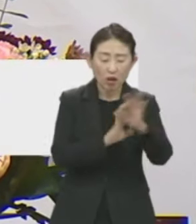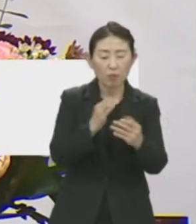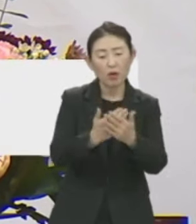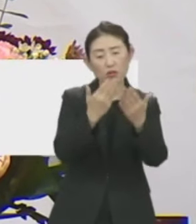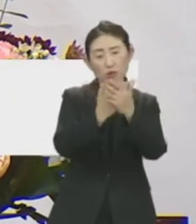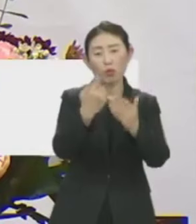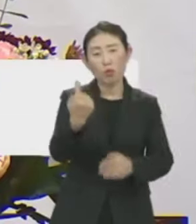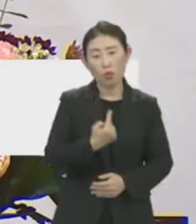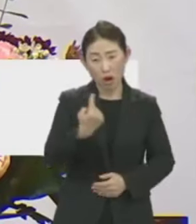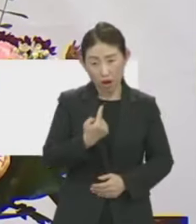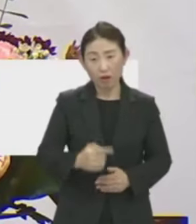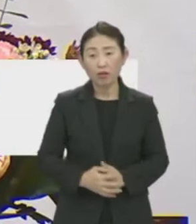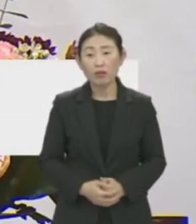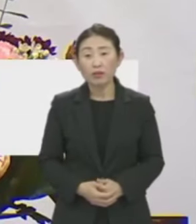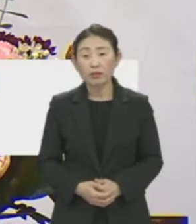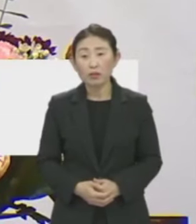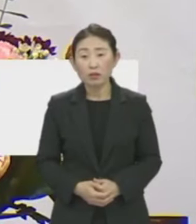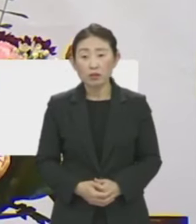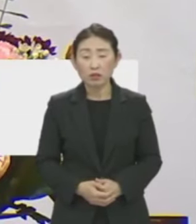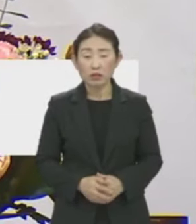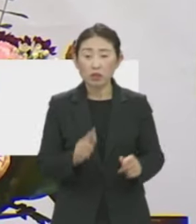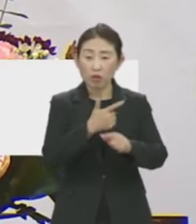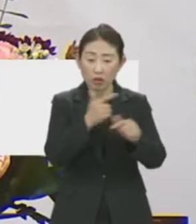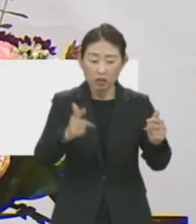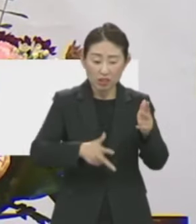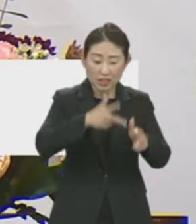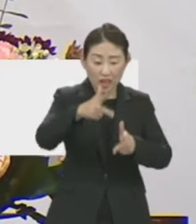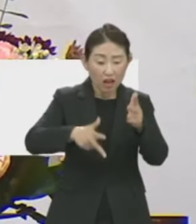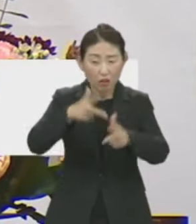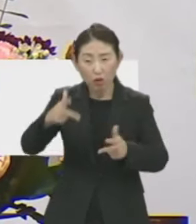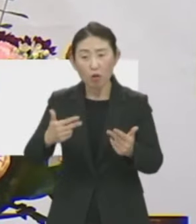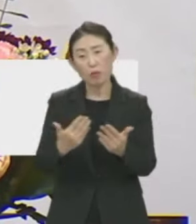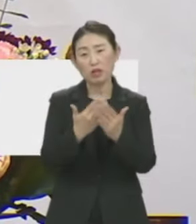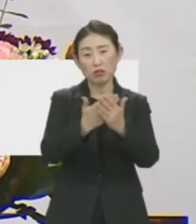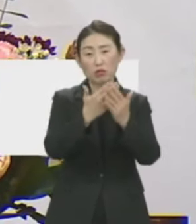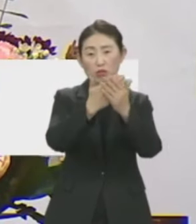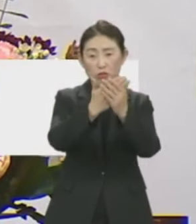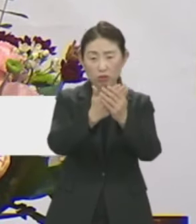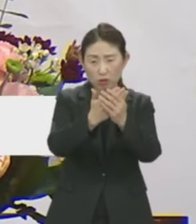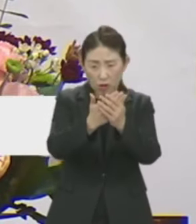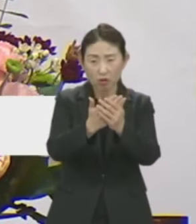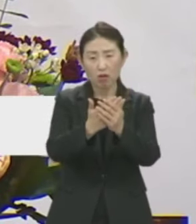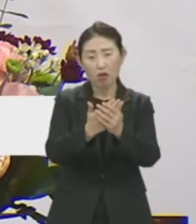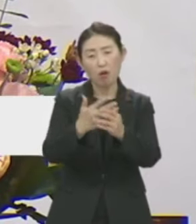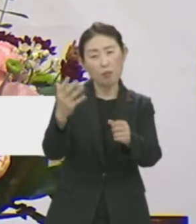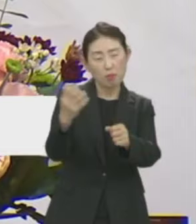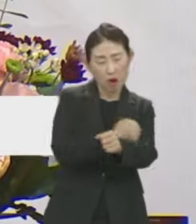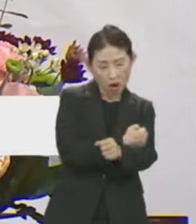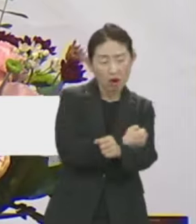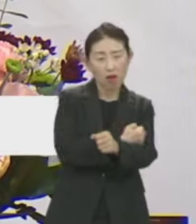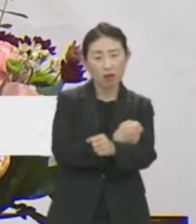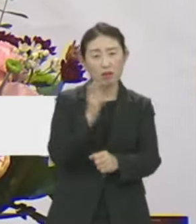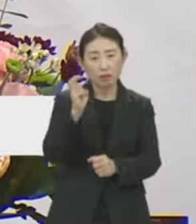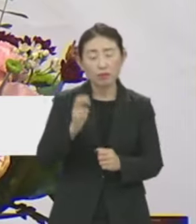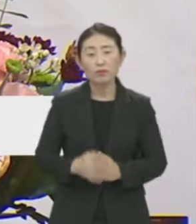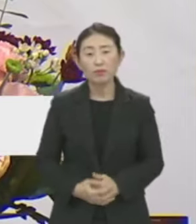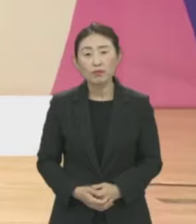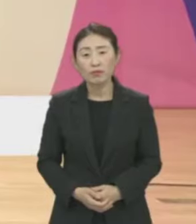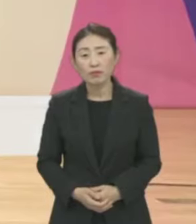것이고 충남 대전만도 현재 여러 가지 산업 구조나 이런 거에서 굉장히 획기적인 발전을 일으킬 수